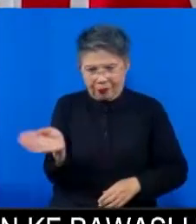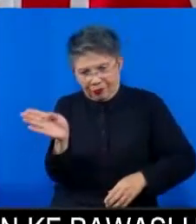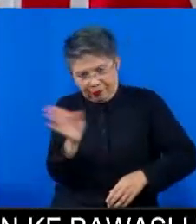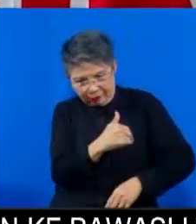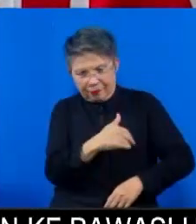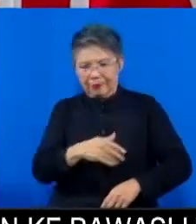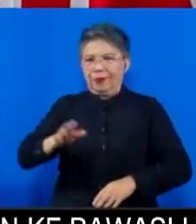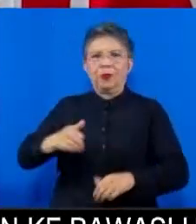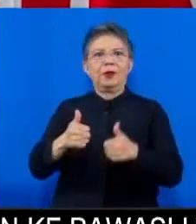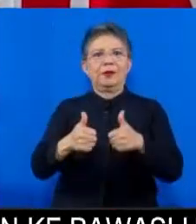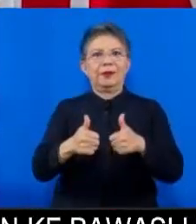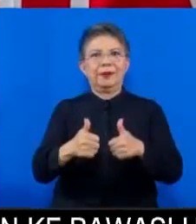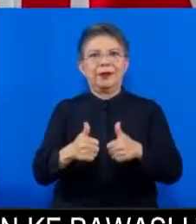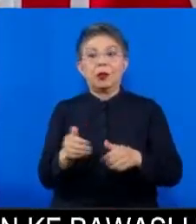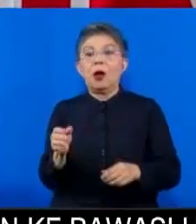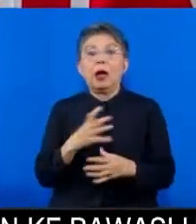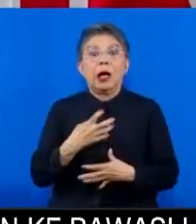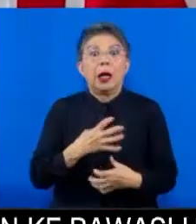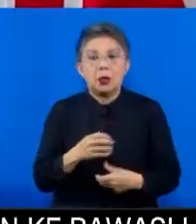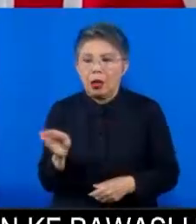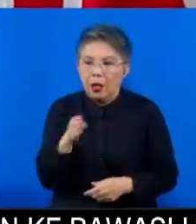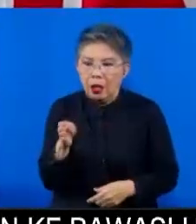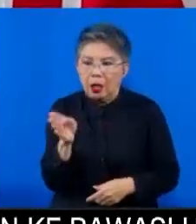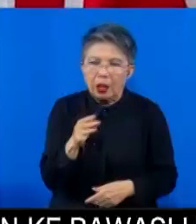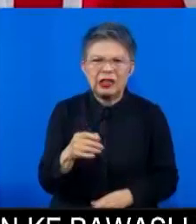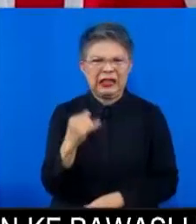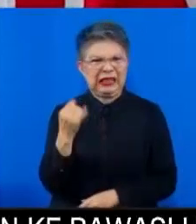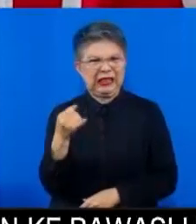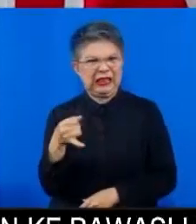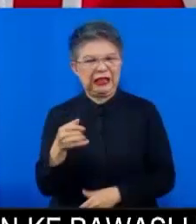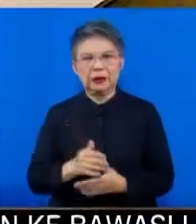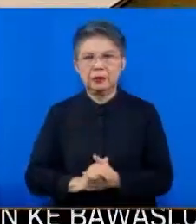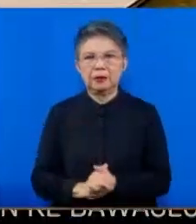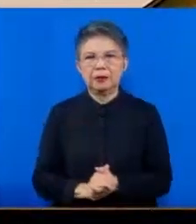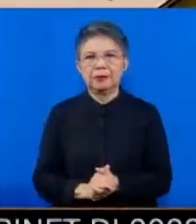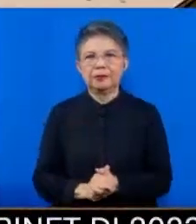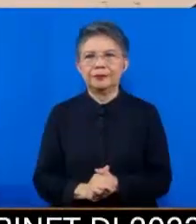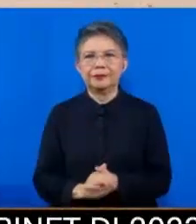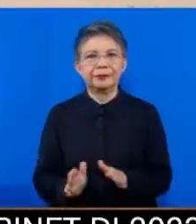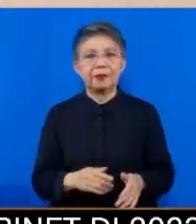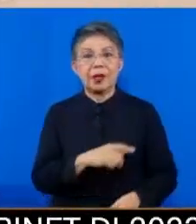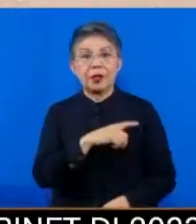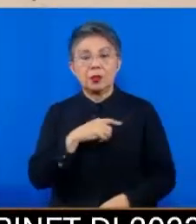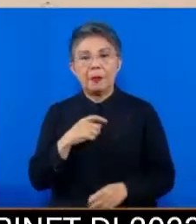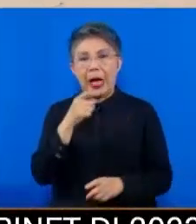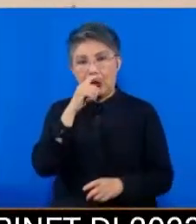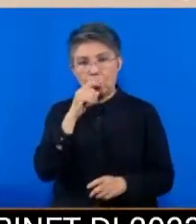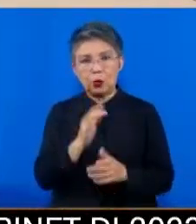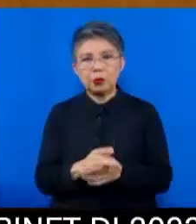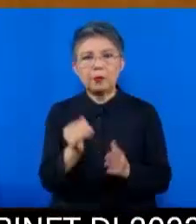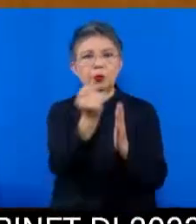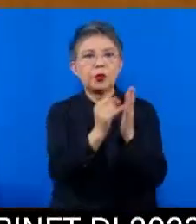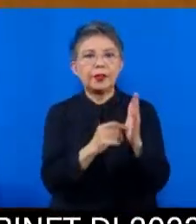berantakan. Ini kayaknya Pak Hartono aja ya Pak yang lanjutin, biar lebih cepat. Monggo Pak. Selama ini Hartono melukis spanduk